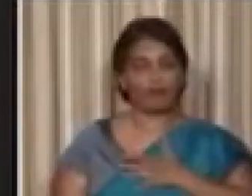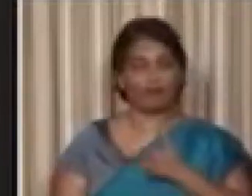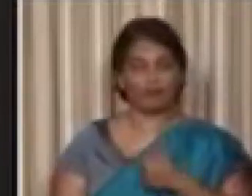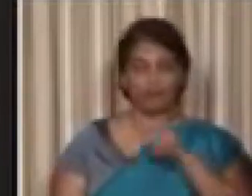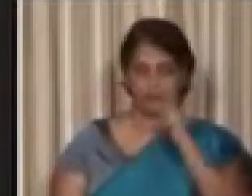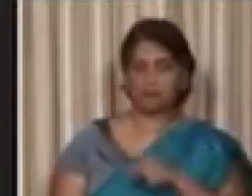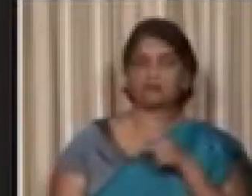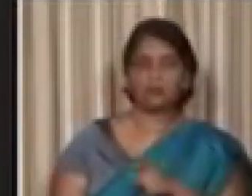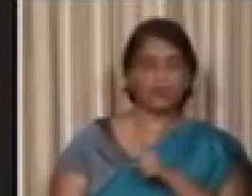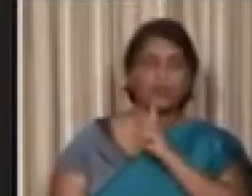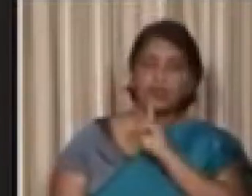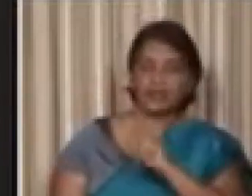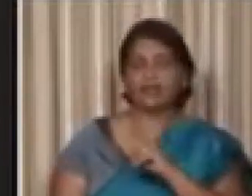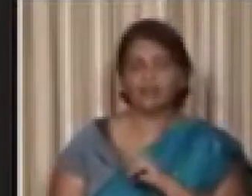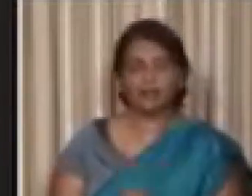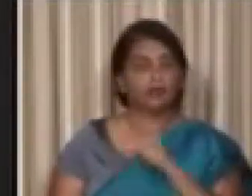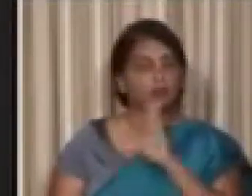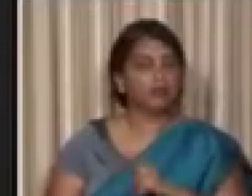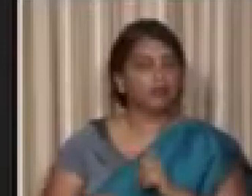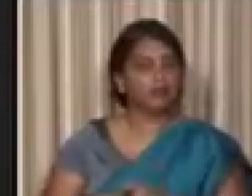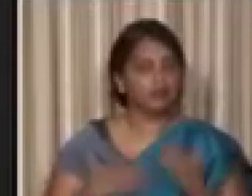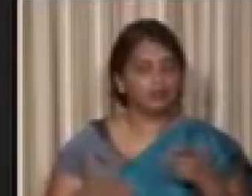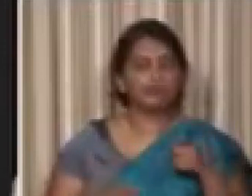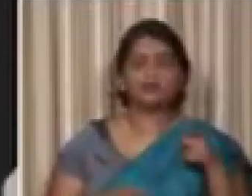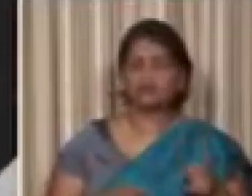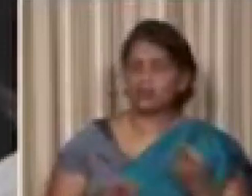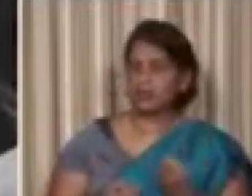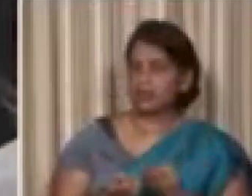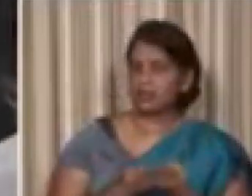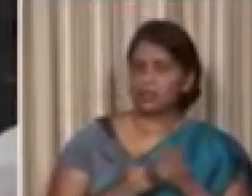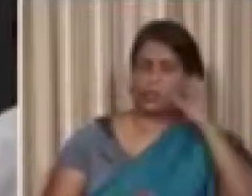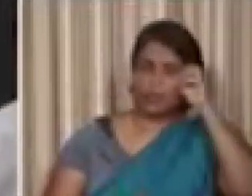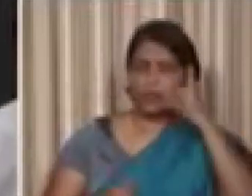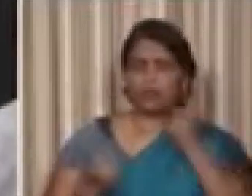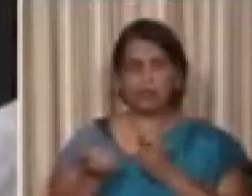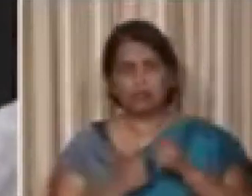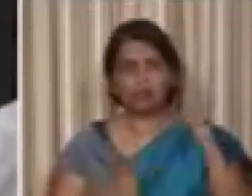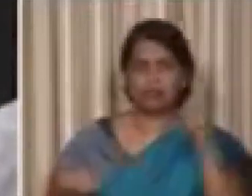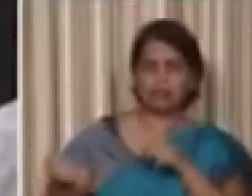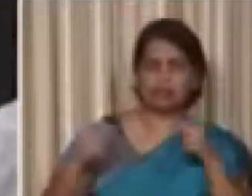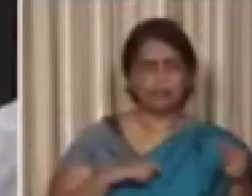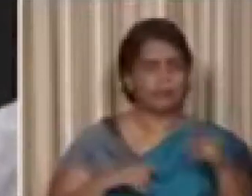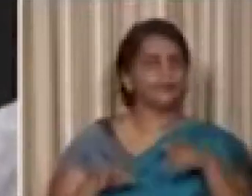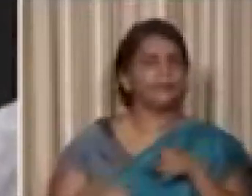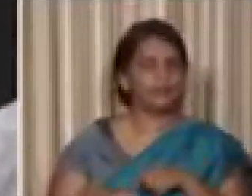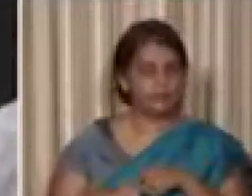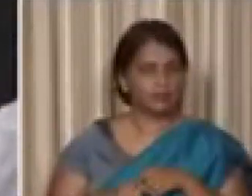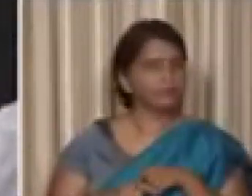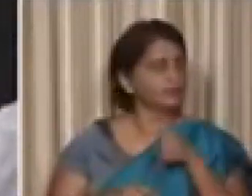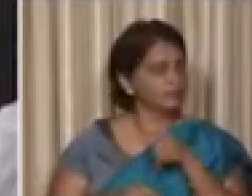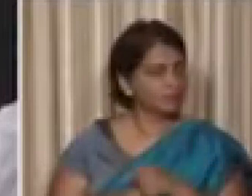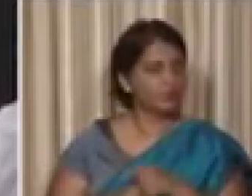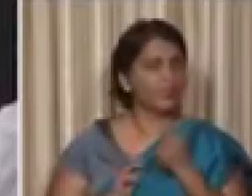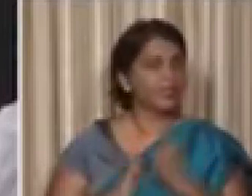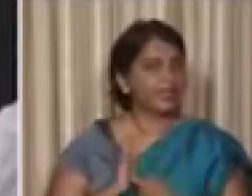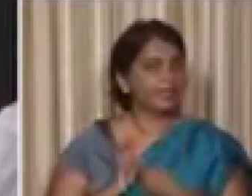කට්ටිය මේකේ ගිහිල්ලා කතා කරයි. ඉතින් එහෙම අවස්ථාවක් නැති වෙනකොට මේකත් තරඟයට උදේට තරඟයට එක්කෙනාගේ එක්කෙනා නැගිට නැගිට මේ රීති